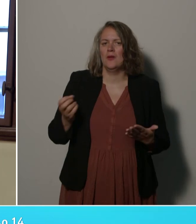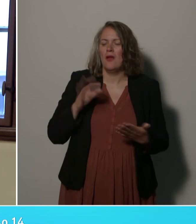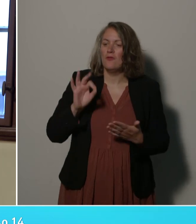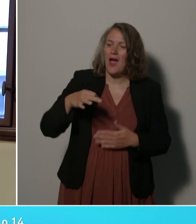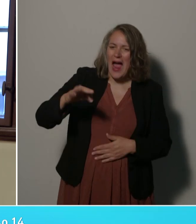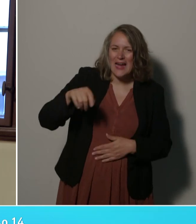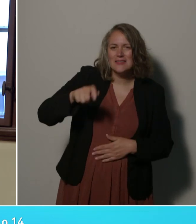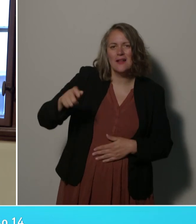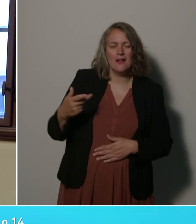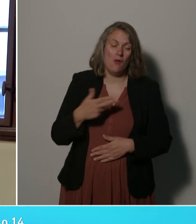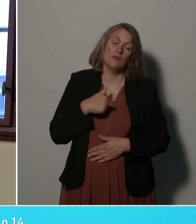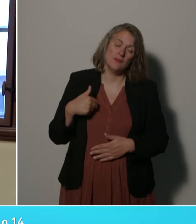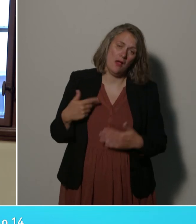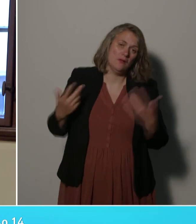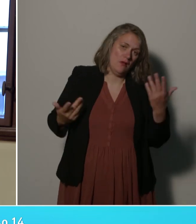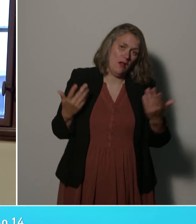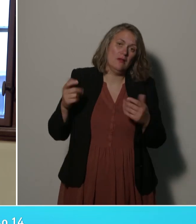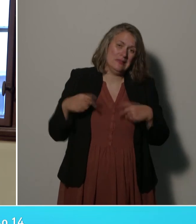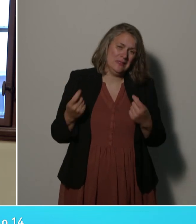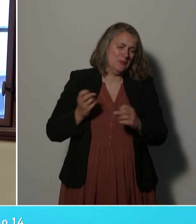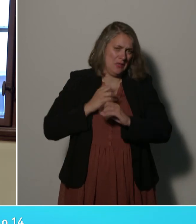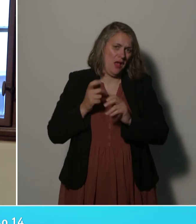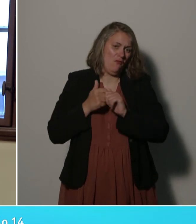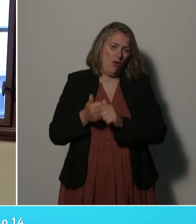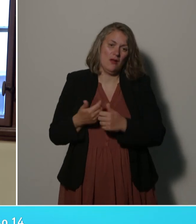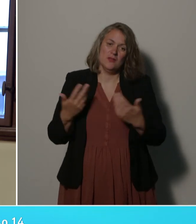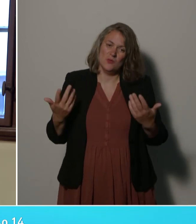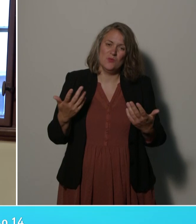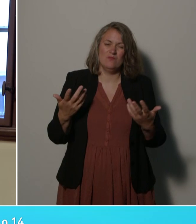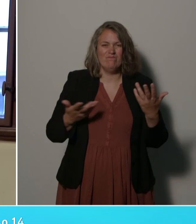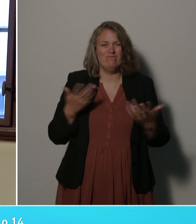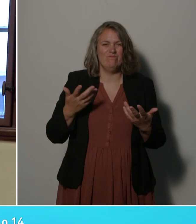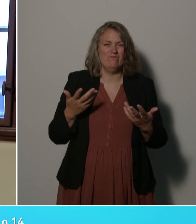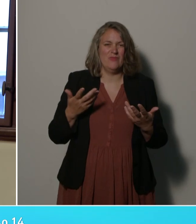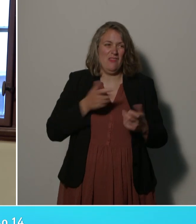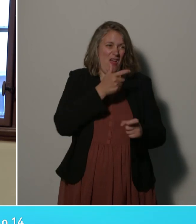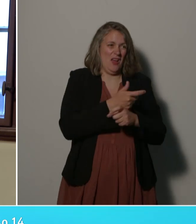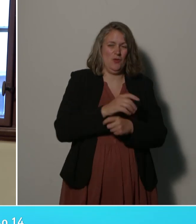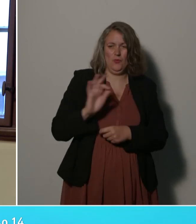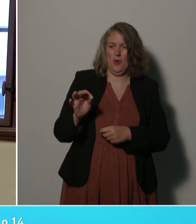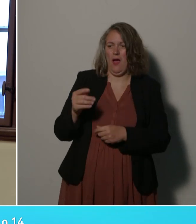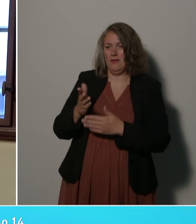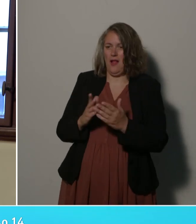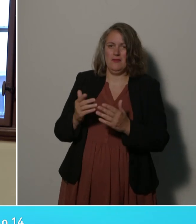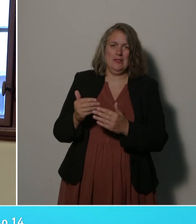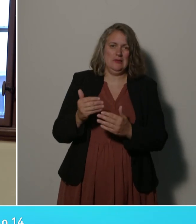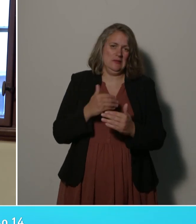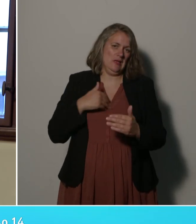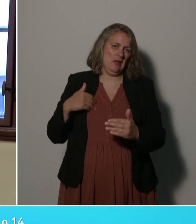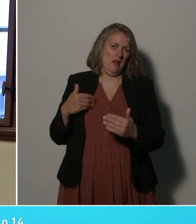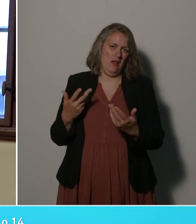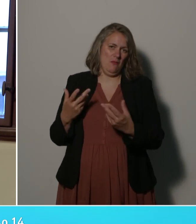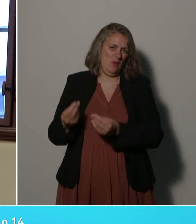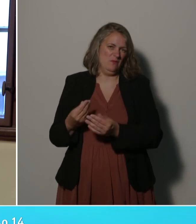einzelnen Anwohner eben im Zweifelsfall nicht gilt. Und das sind wirklich schwierige Verfahren. Das sind wirklich